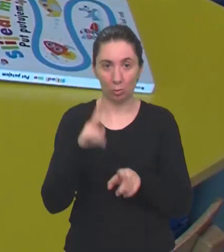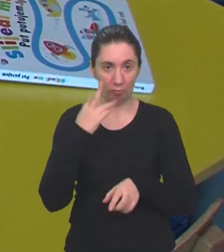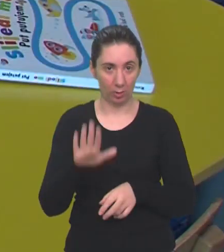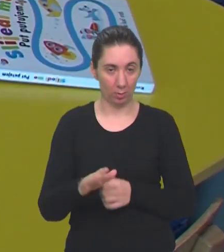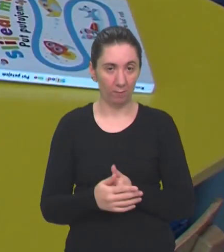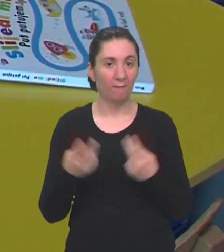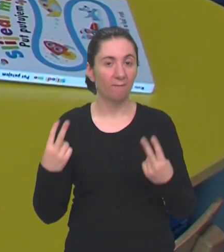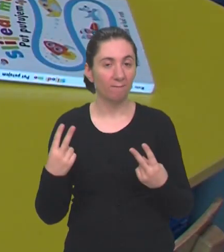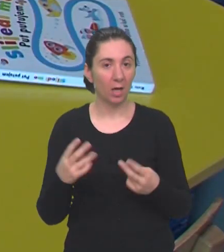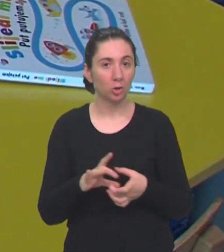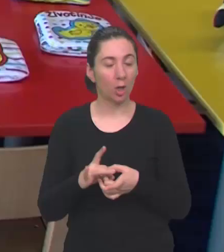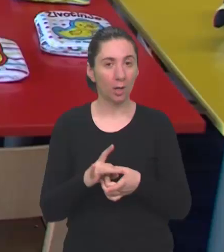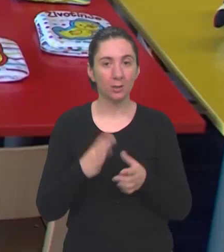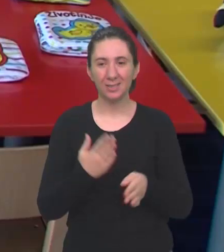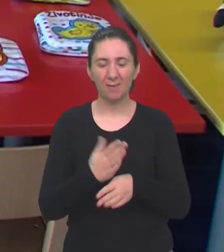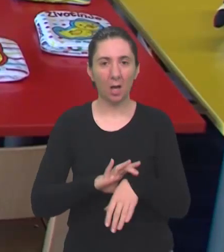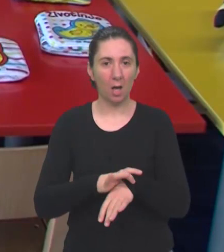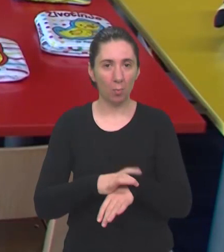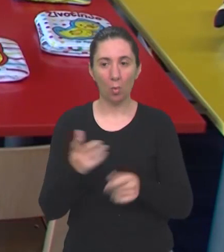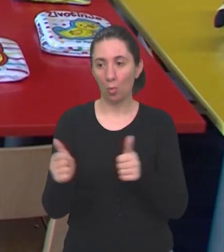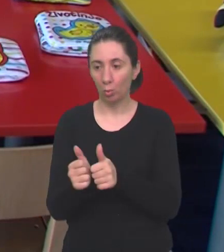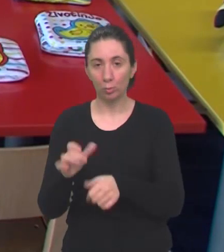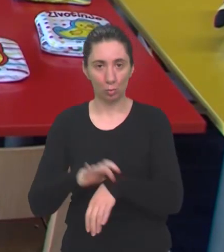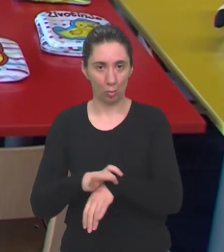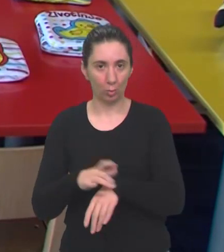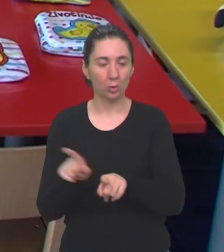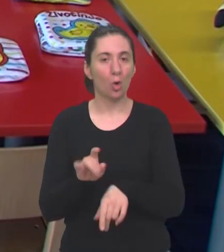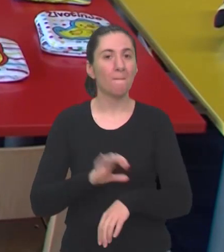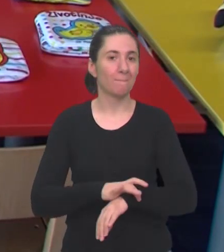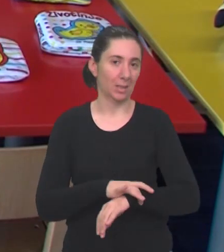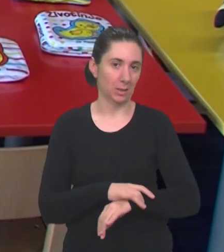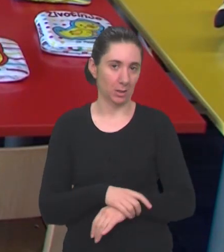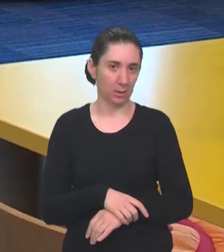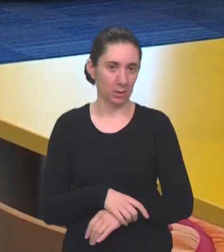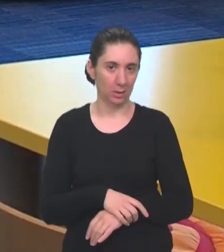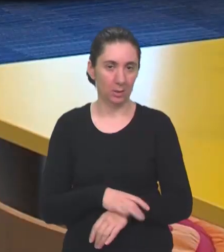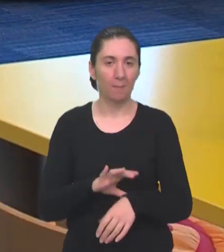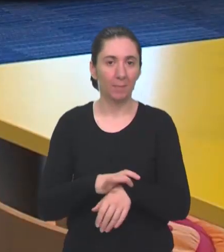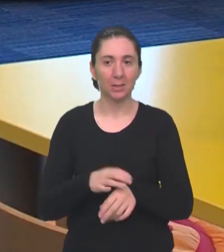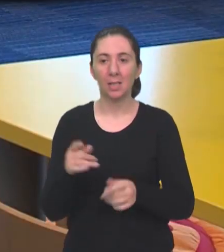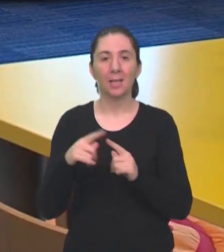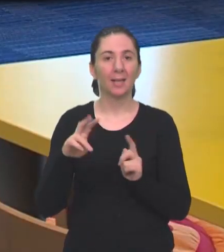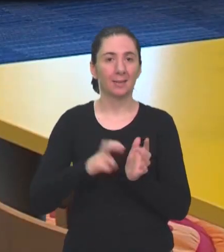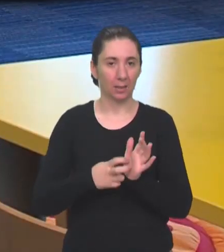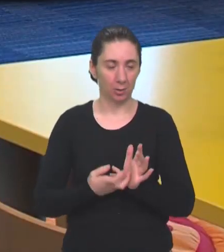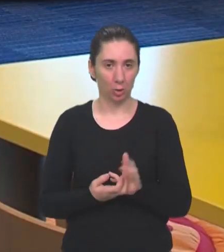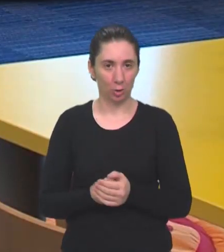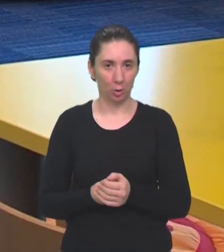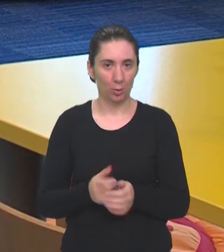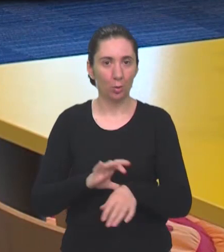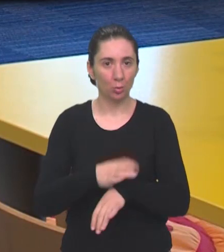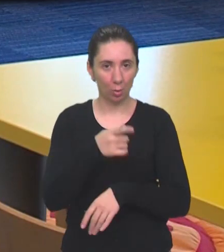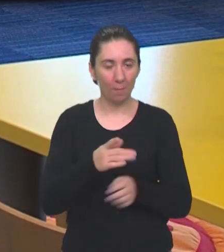vide. Vrlo važna karika svake ambulante uz doktora svakako su i medicinske sestre, odnosno medicinski tehničari.